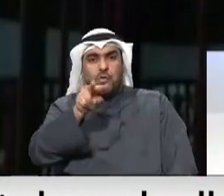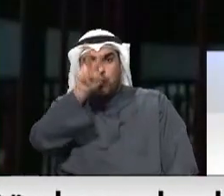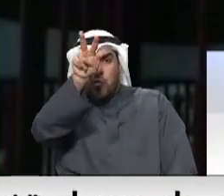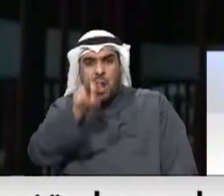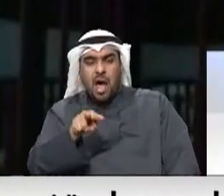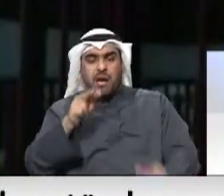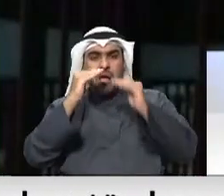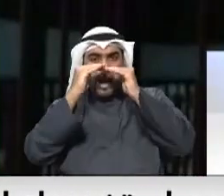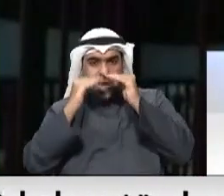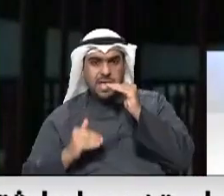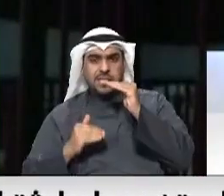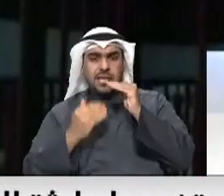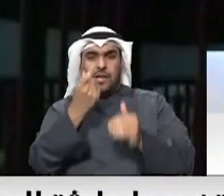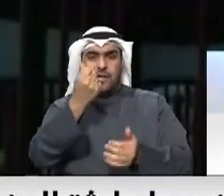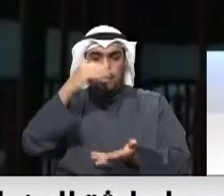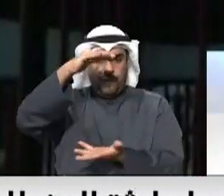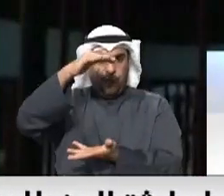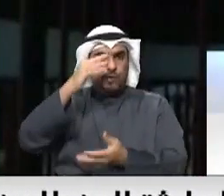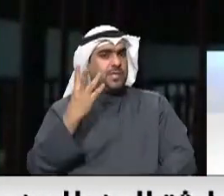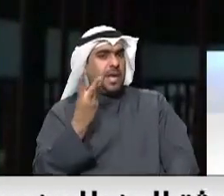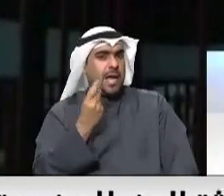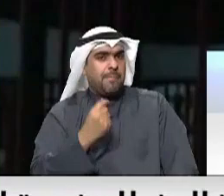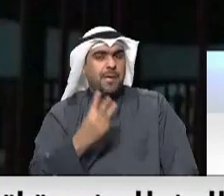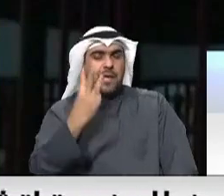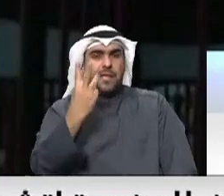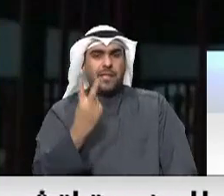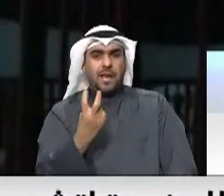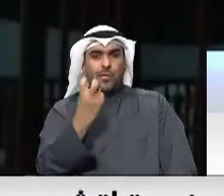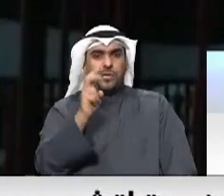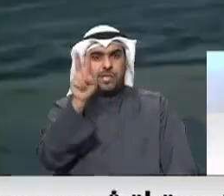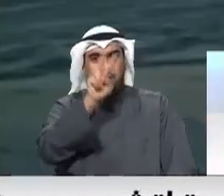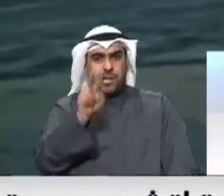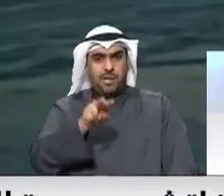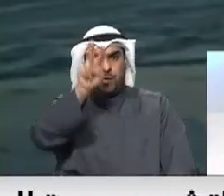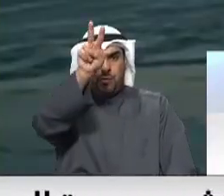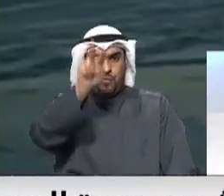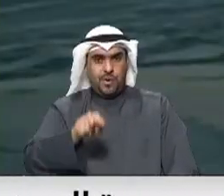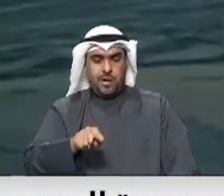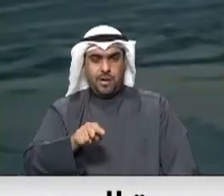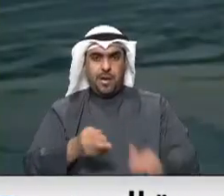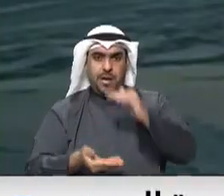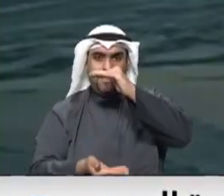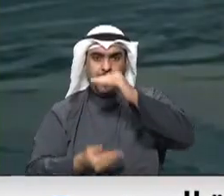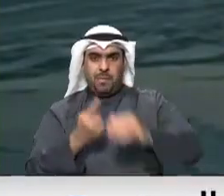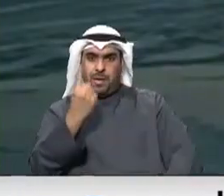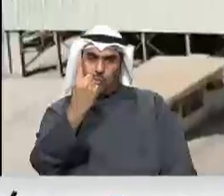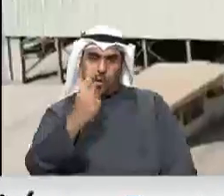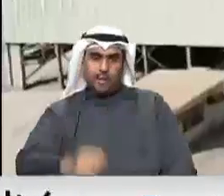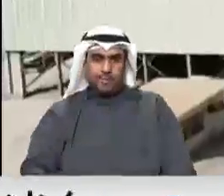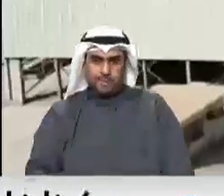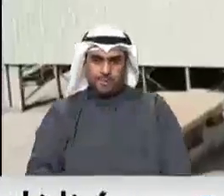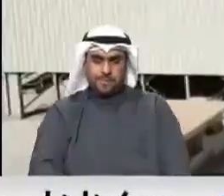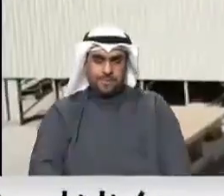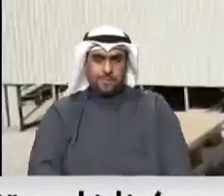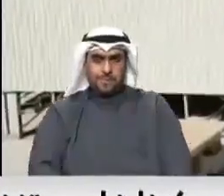$2.5 ليصل عند التسوية إلى $73.39 للبرميل.